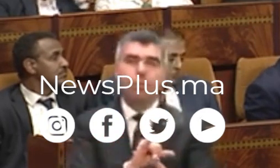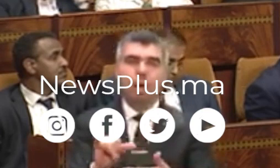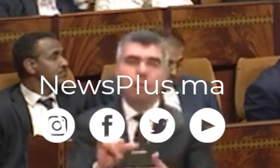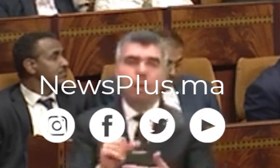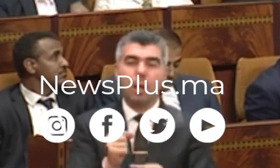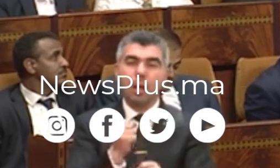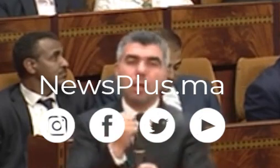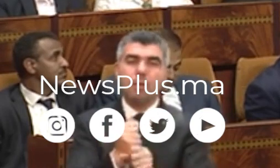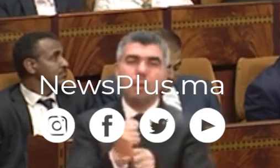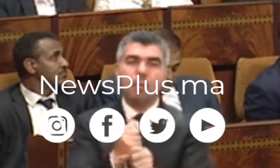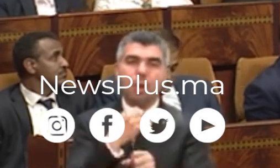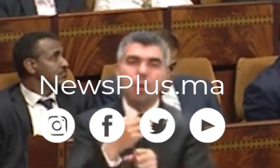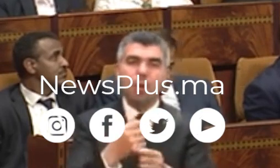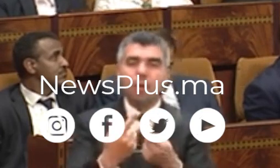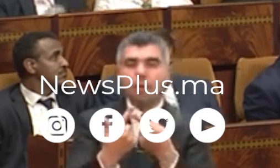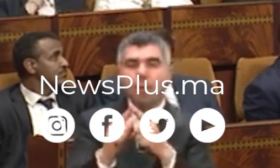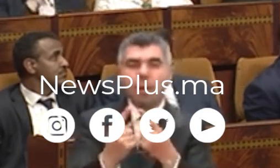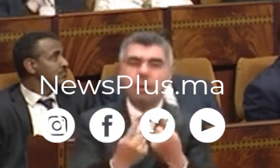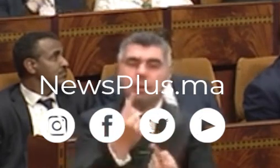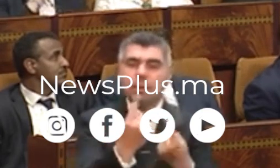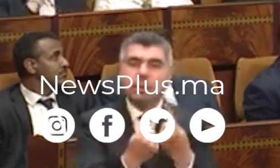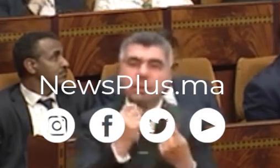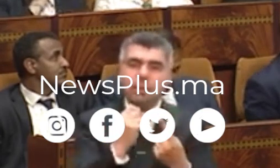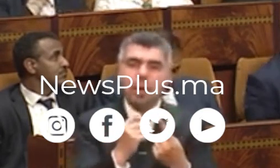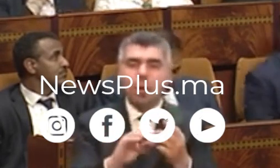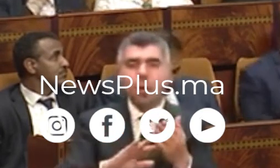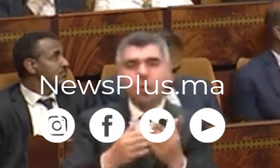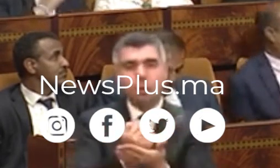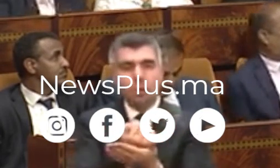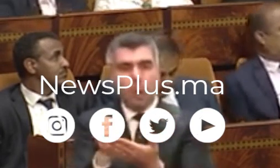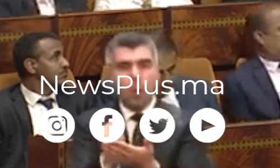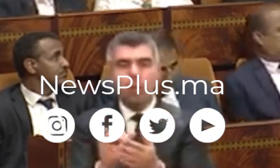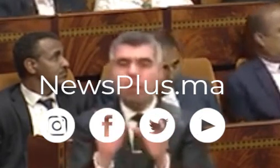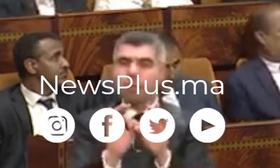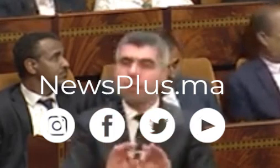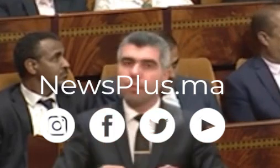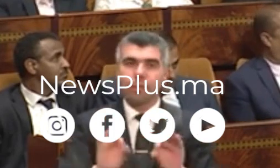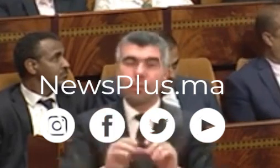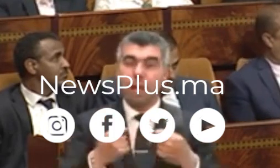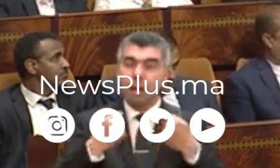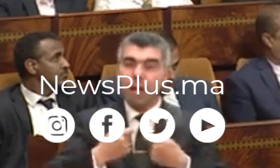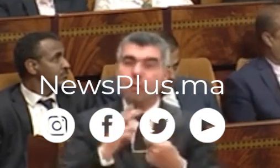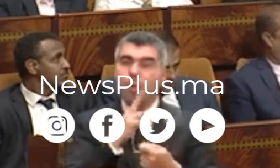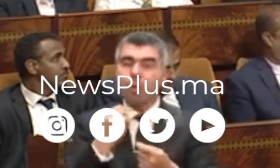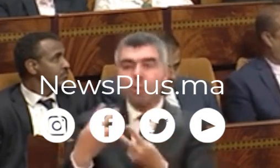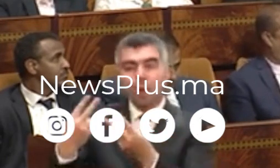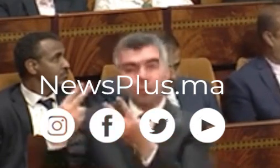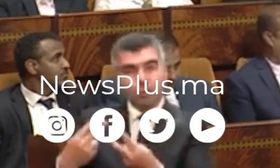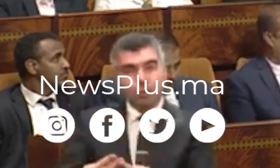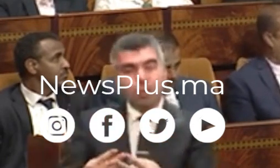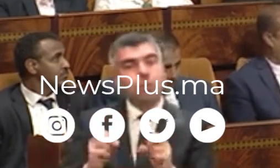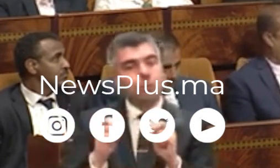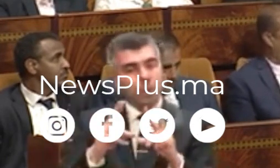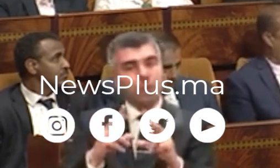نشتغل بمصطلحات ديال الهاشتاغ وإرحال وديجاج. نريد من رئيس الحكومة أن يأتي ليتفاعل مع